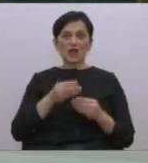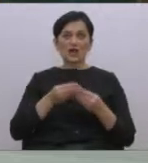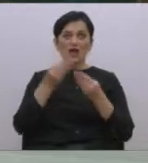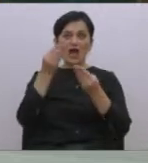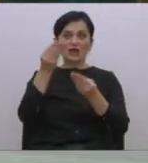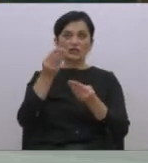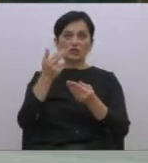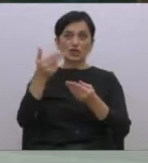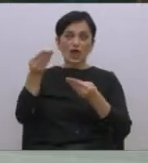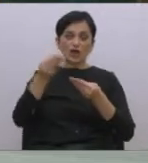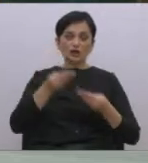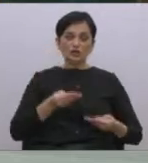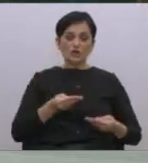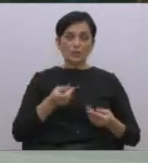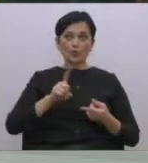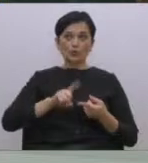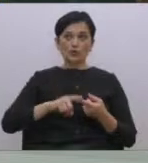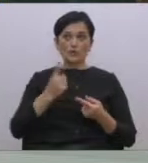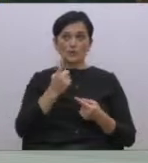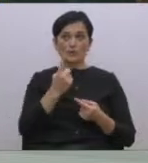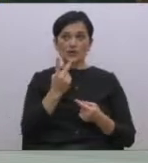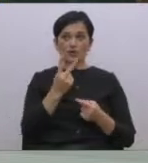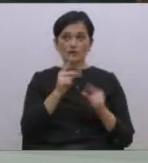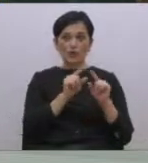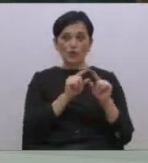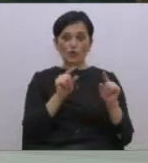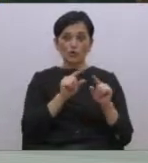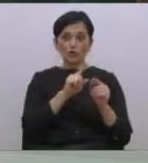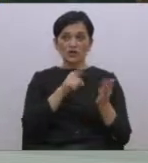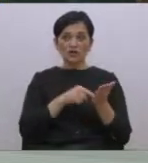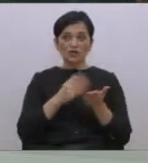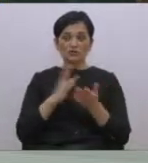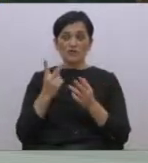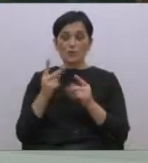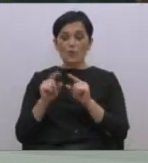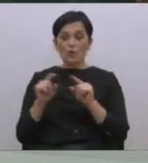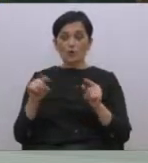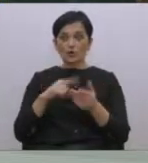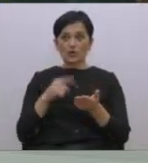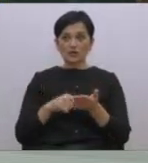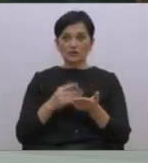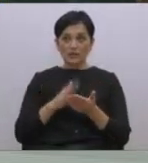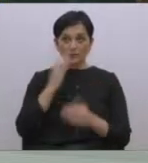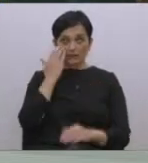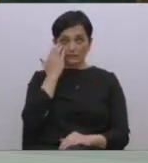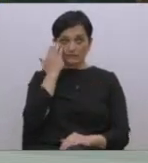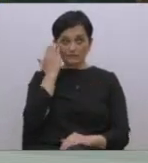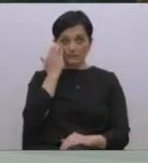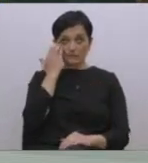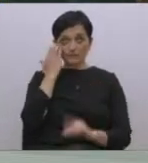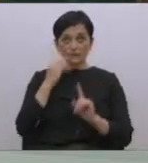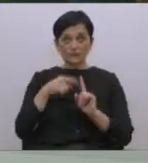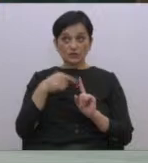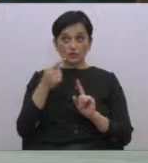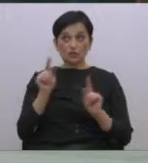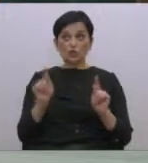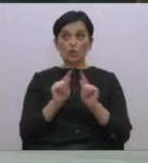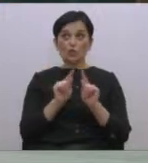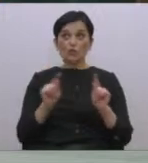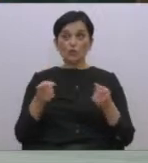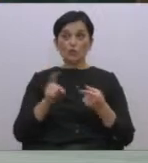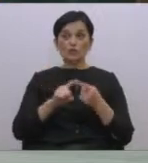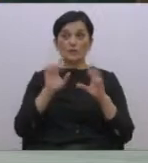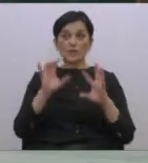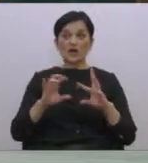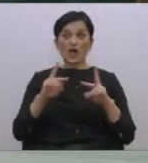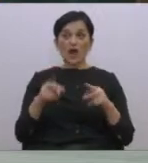და შემოტანის შესახებ პირველ მუხლის პირველ მეორე პუნქტთან არ არის კითხვები, მეორე მუხთან არ არის კითხვები. შემდეგი მუზეუმების შესახებ